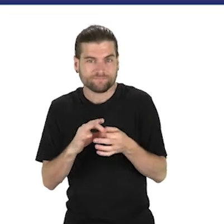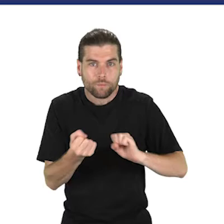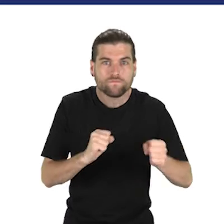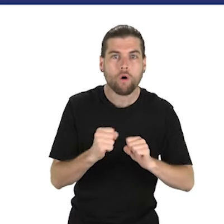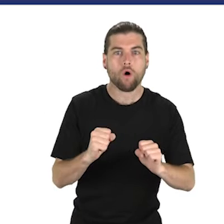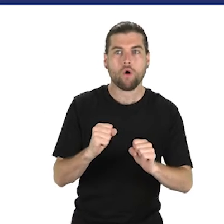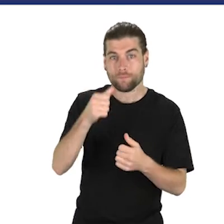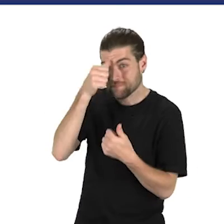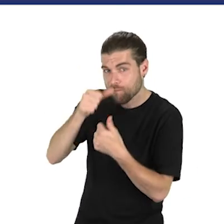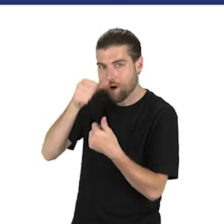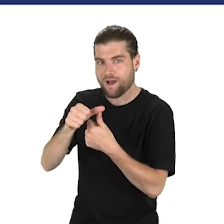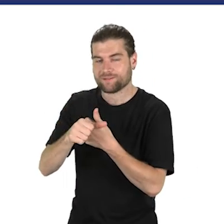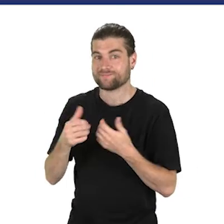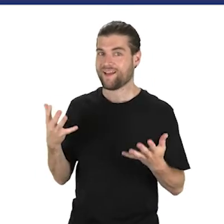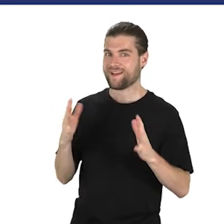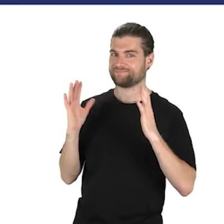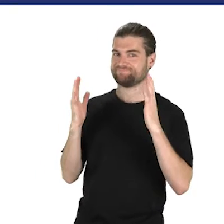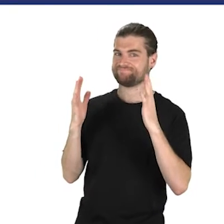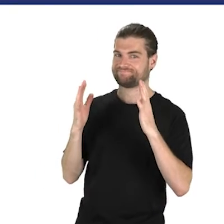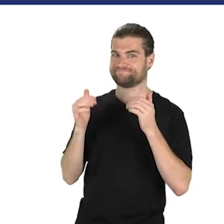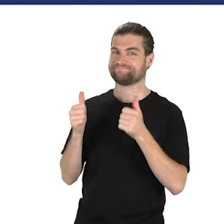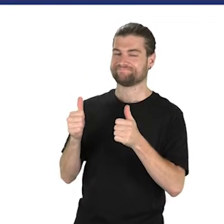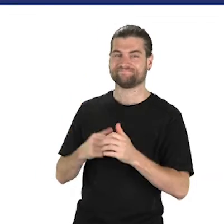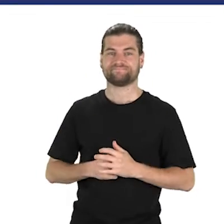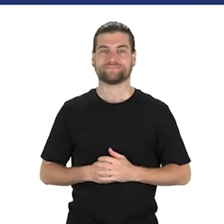c'est travailler la motricité, travailler la mémoire.